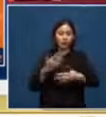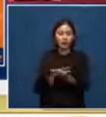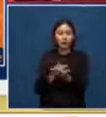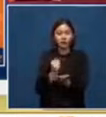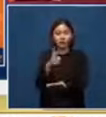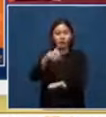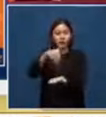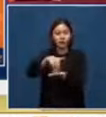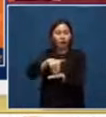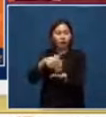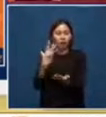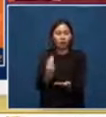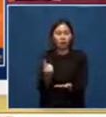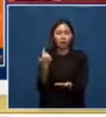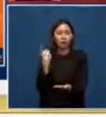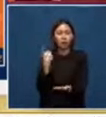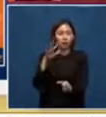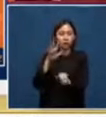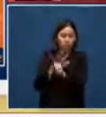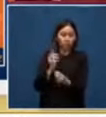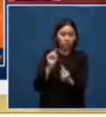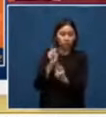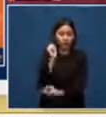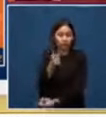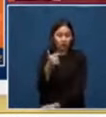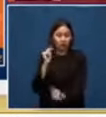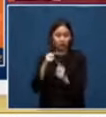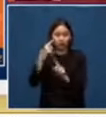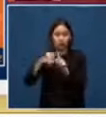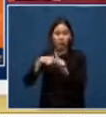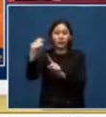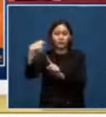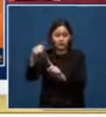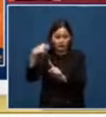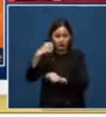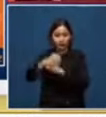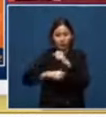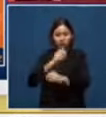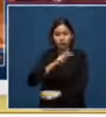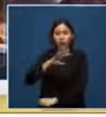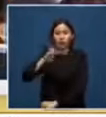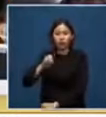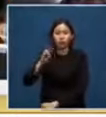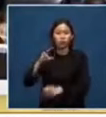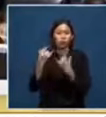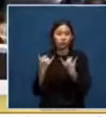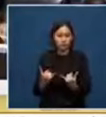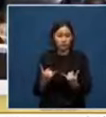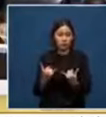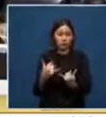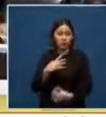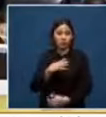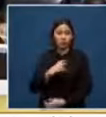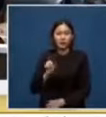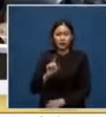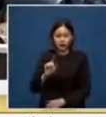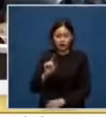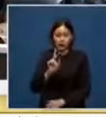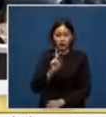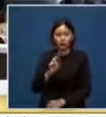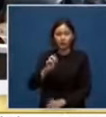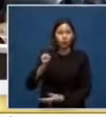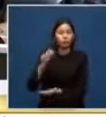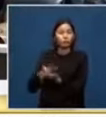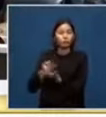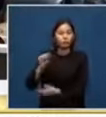ที่เหลืออยู่จะมีเพียงพอต่อการใช้จ่ายถึงแค่เดือนตุลาคม2566นี้เท่านั้นจึงอยากให้ทางกรมธนารักษ์นะ